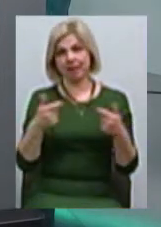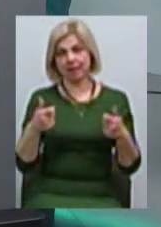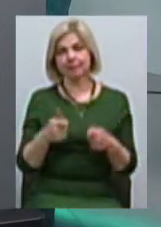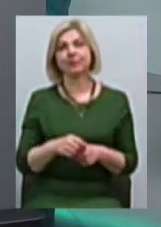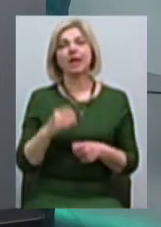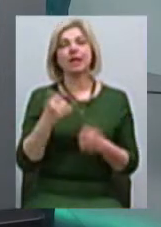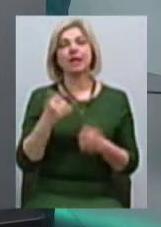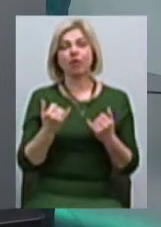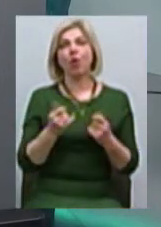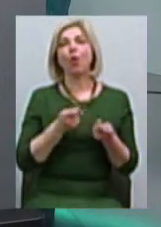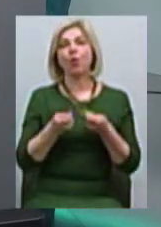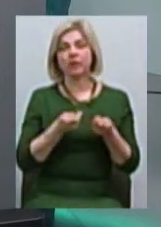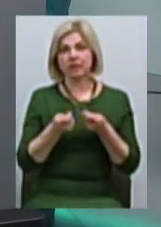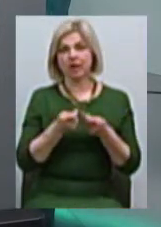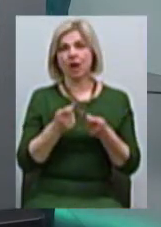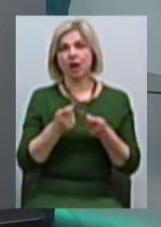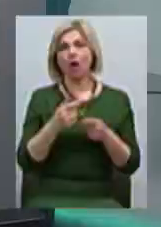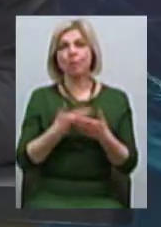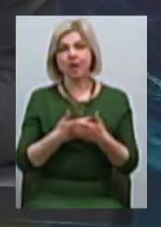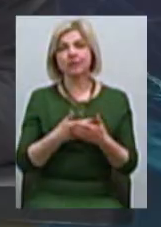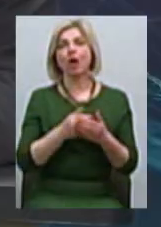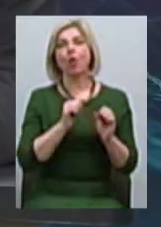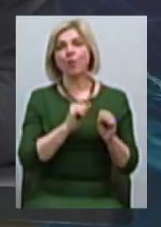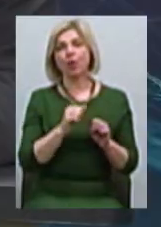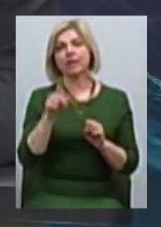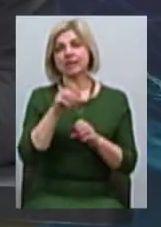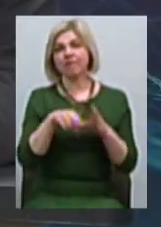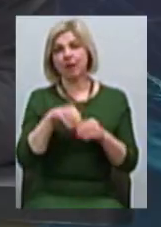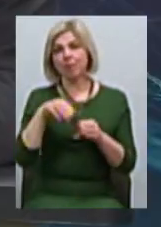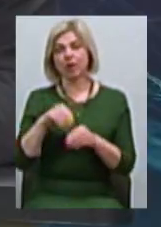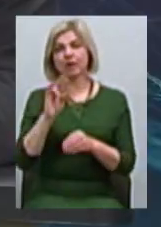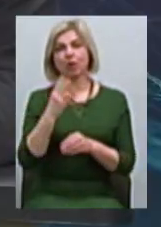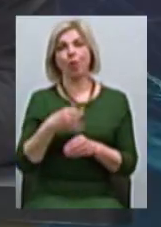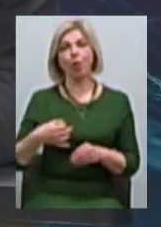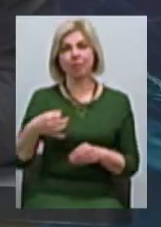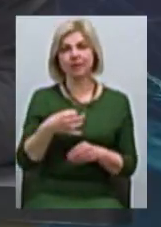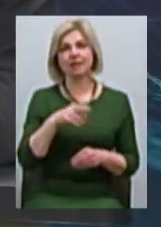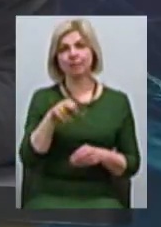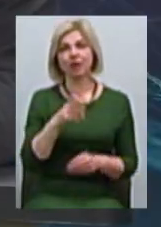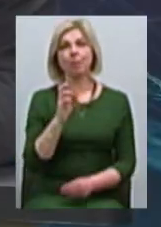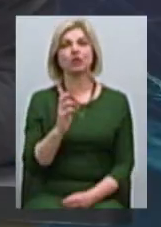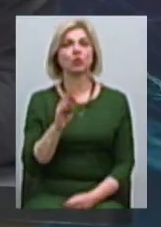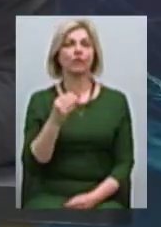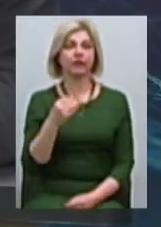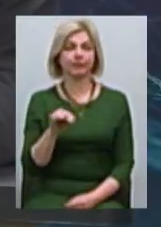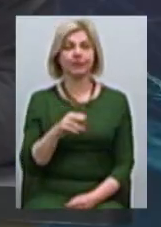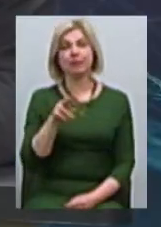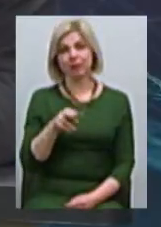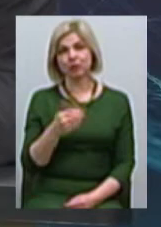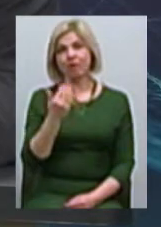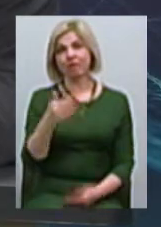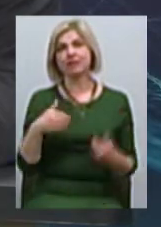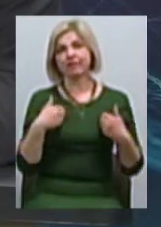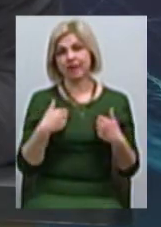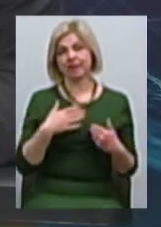координатор громадського спостереження опори за виборами у Миколаївській області Дмитро Баштовий. Дмитро, я вас вітаю в нашій